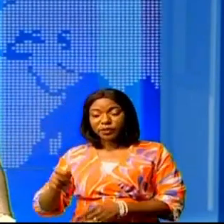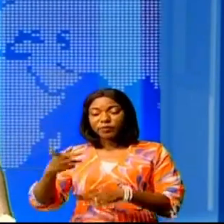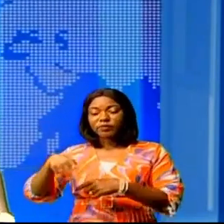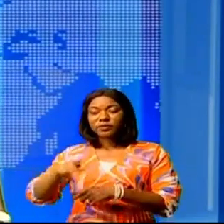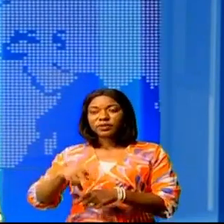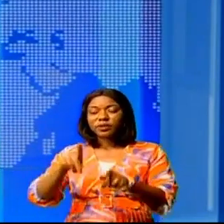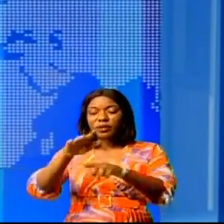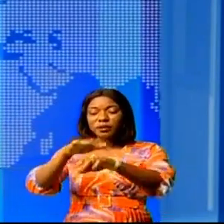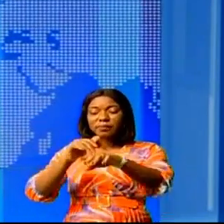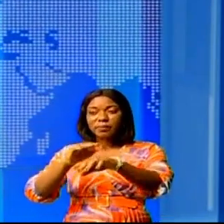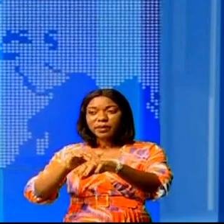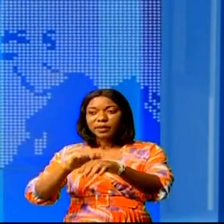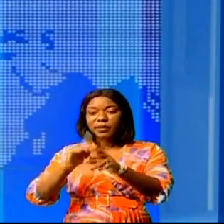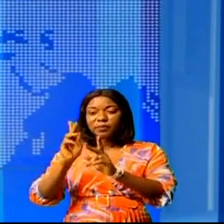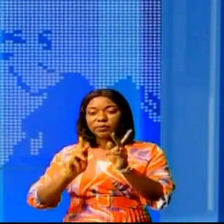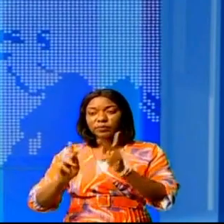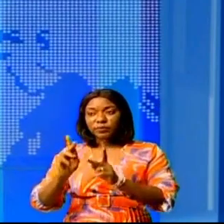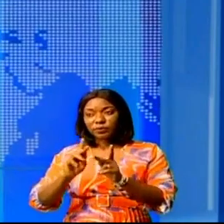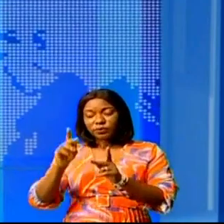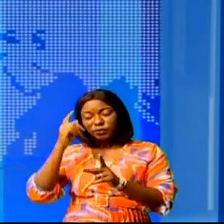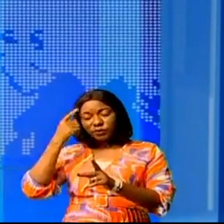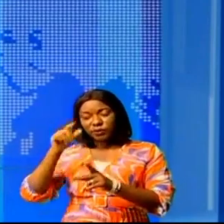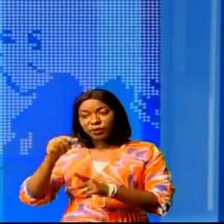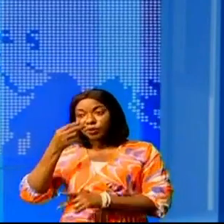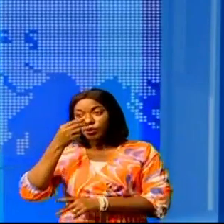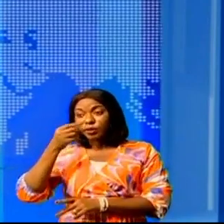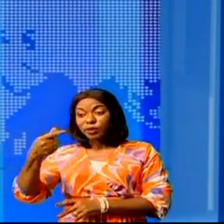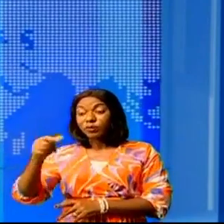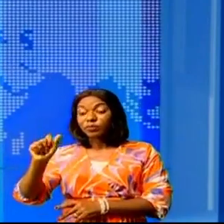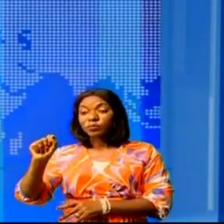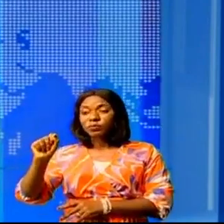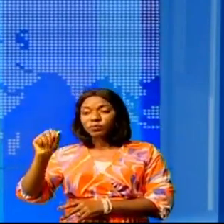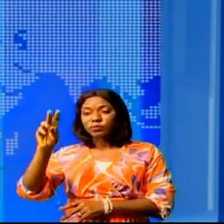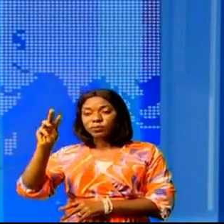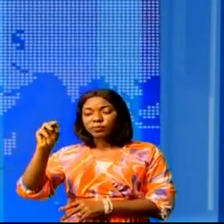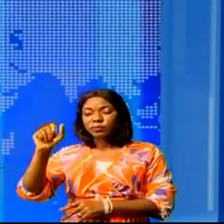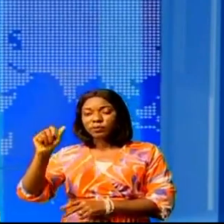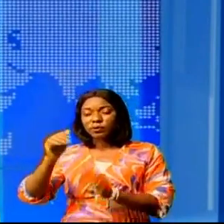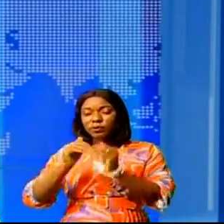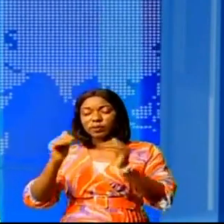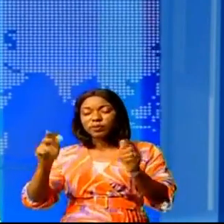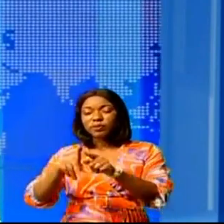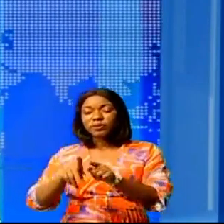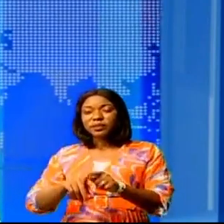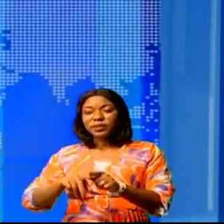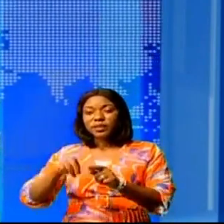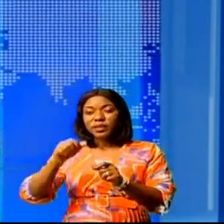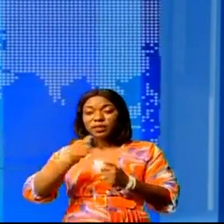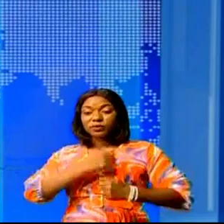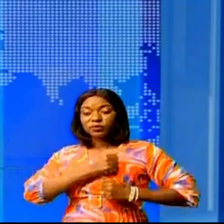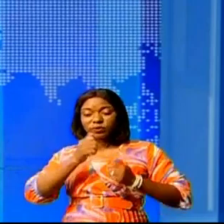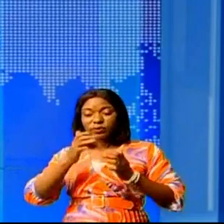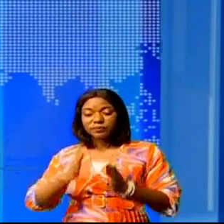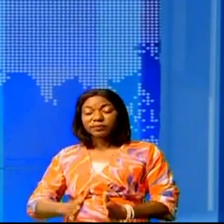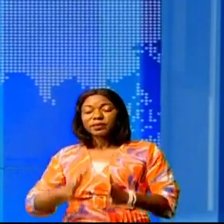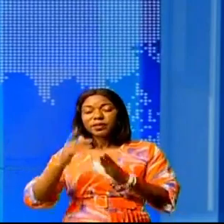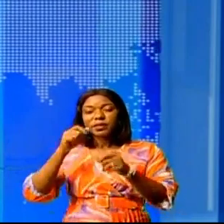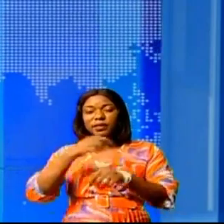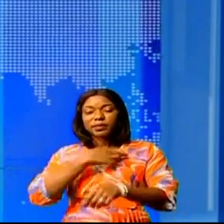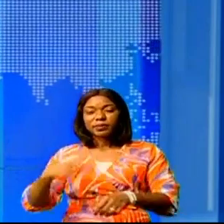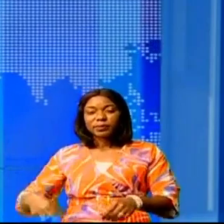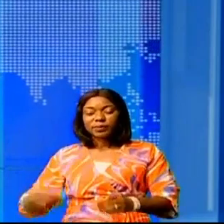provinciales appellent la population de Goma au calme. Les forces armées de la République ont pousser les assauts